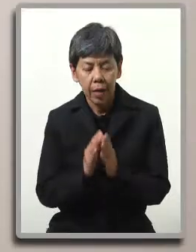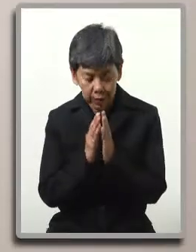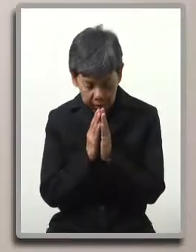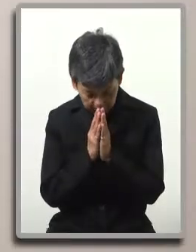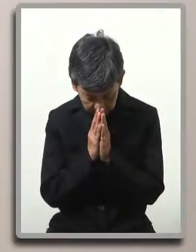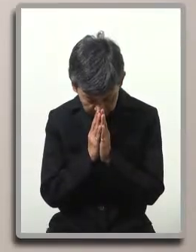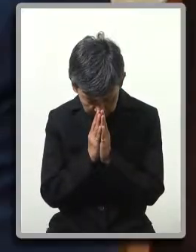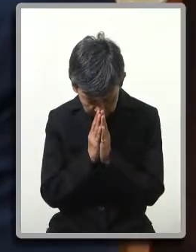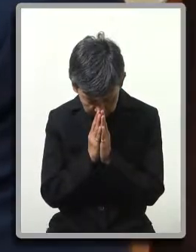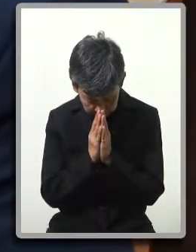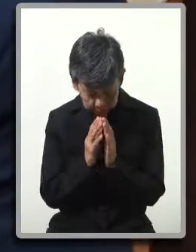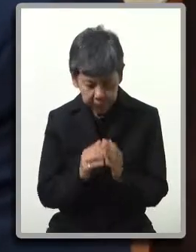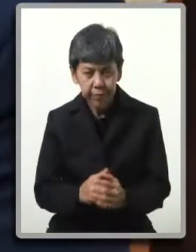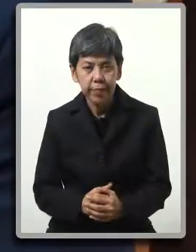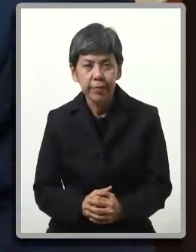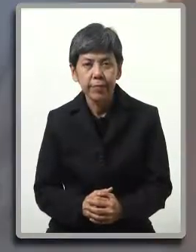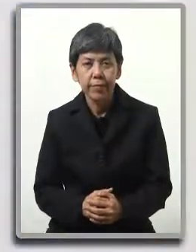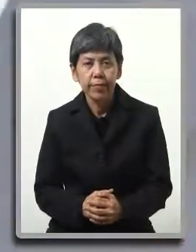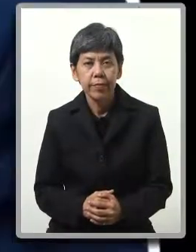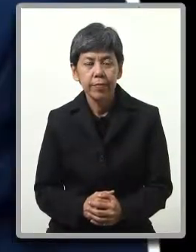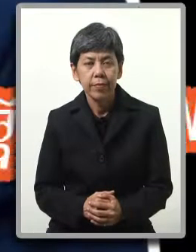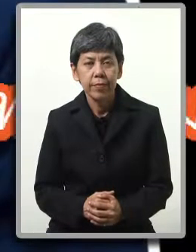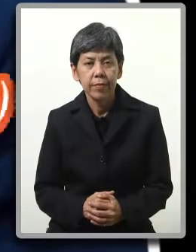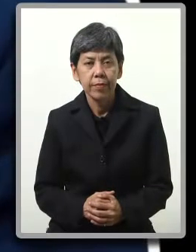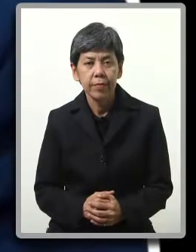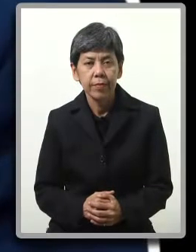สวัสดีครับท่านผอ.ครับ สวัสดีครับท่านผอ.